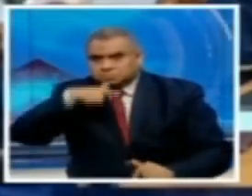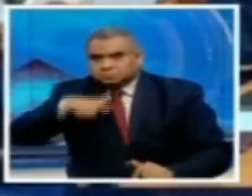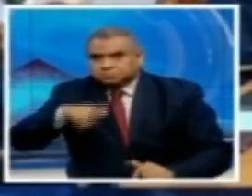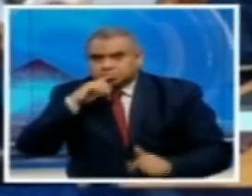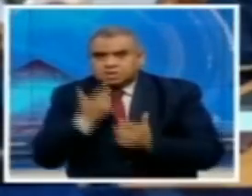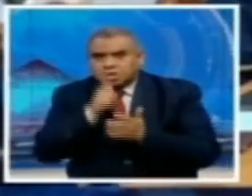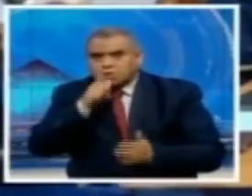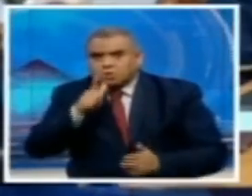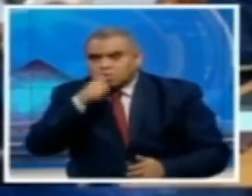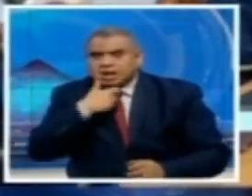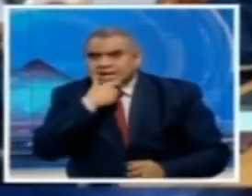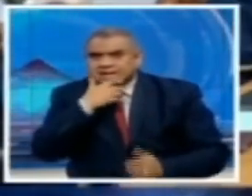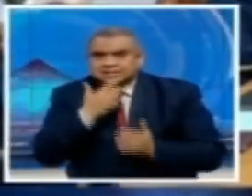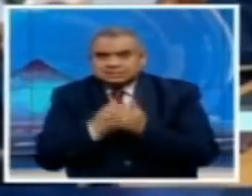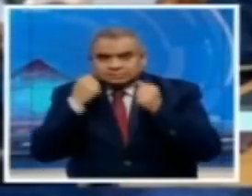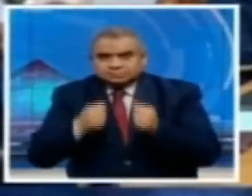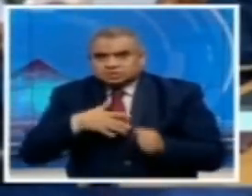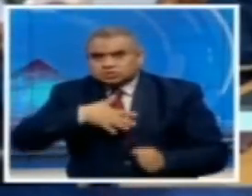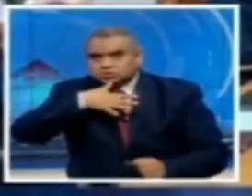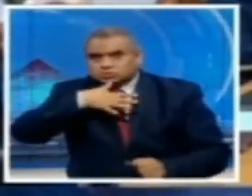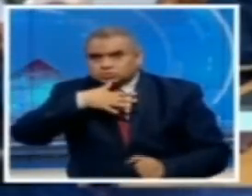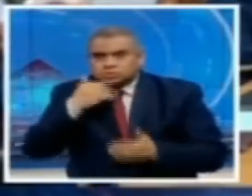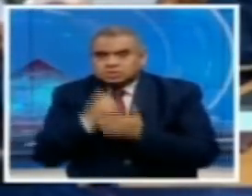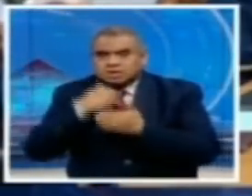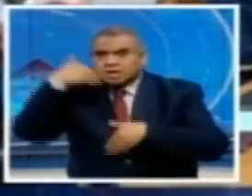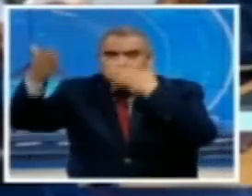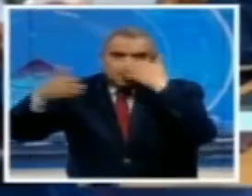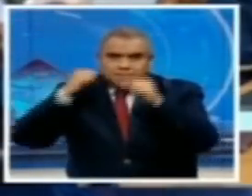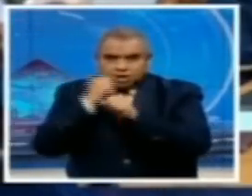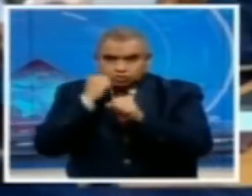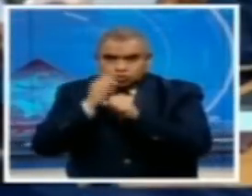اللغات الأجنبية لصقل الأئمة المفدين للخارج.